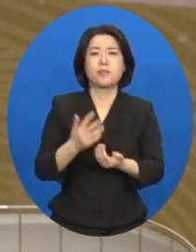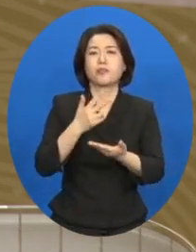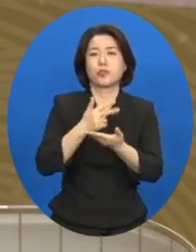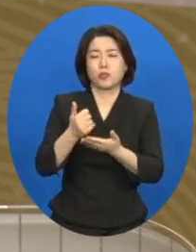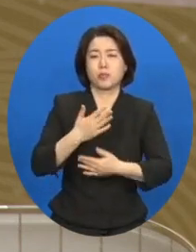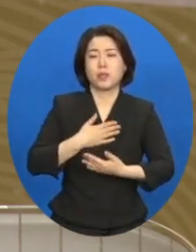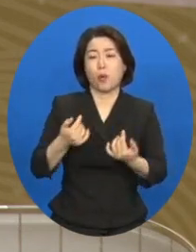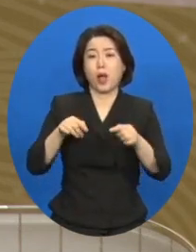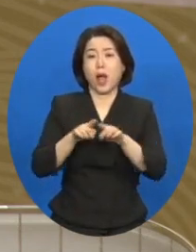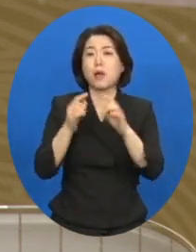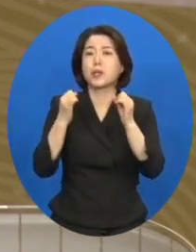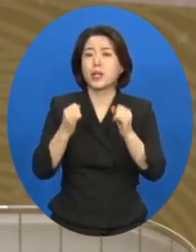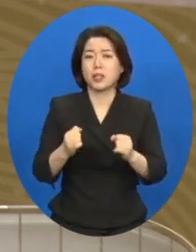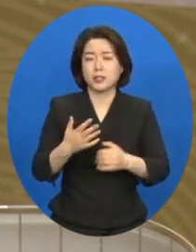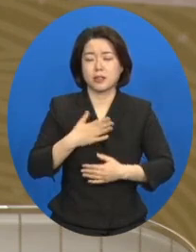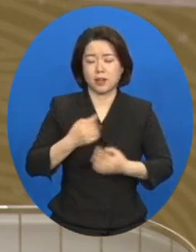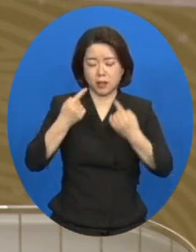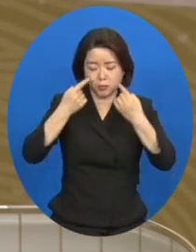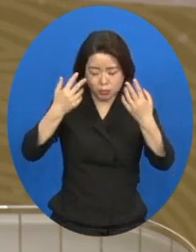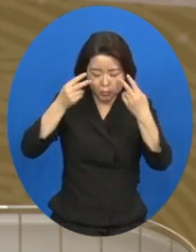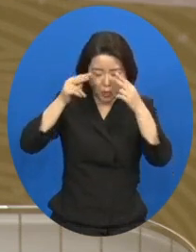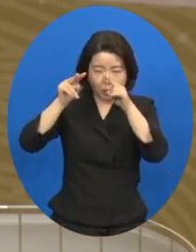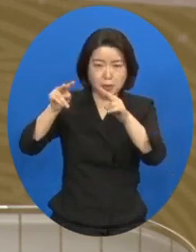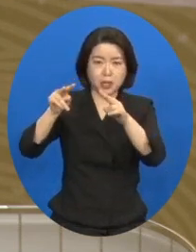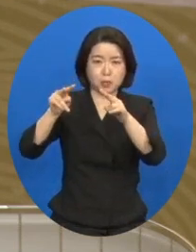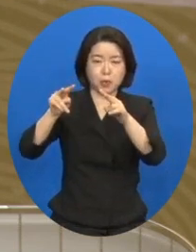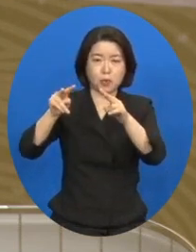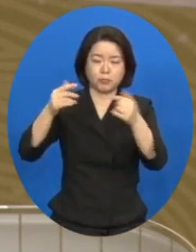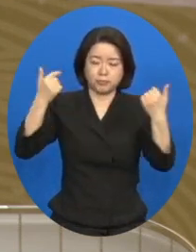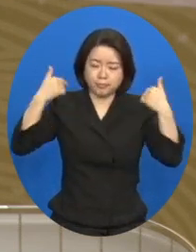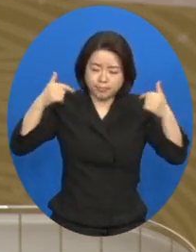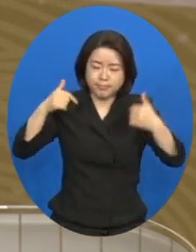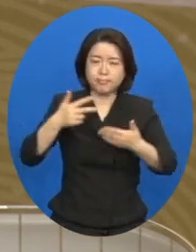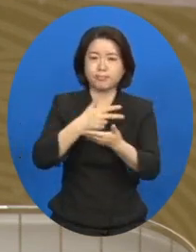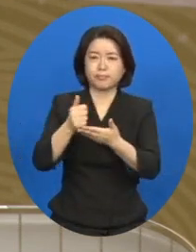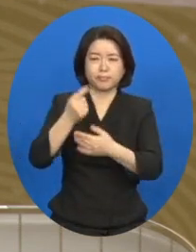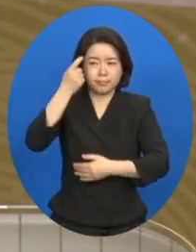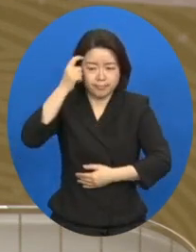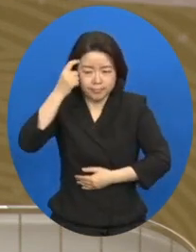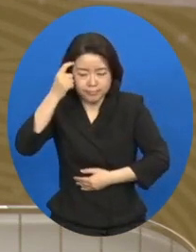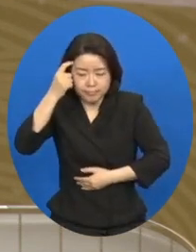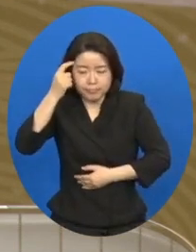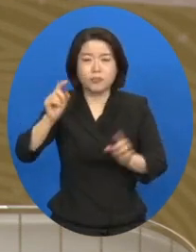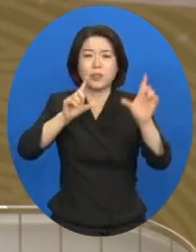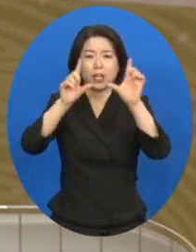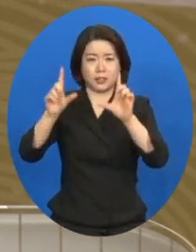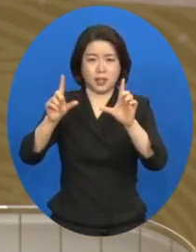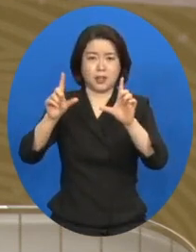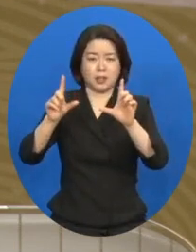주님 나와 함께 계심을 내가 분명히 바라보고 항상 주님 의식하고 살겠습니다.